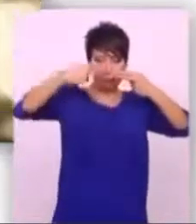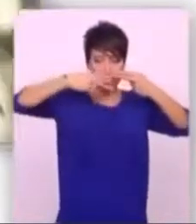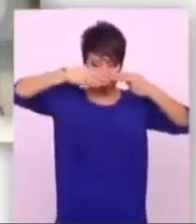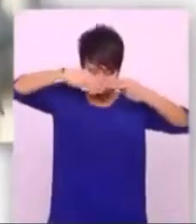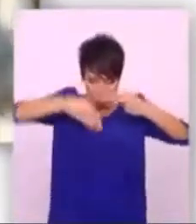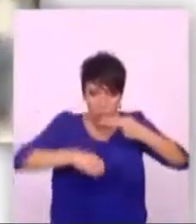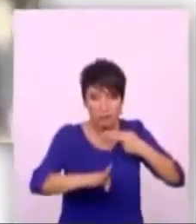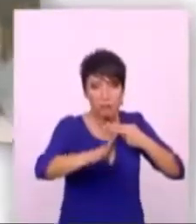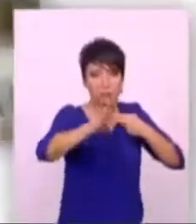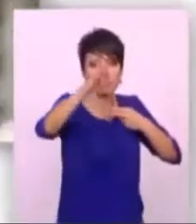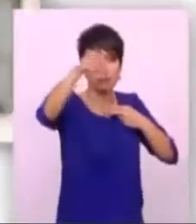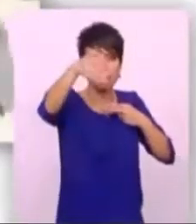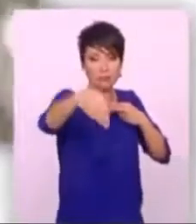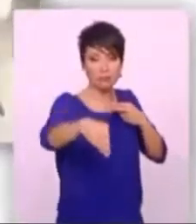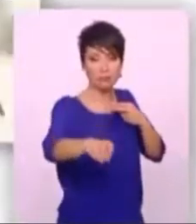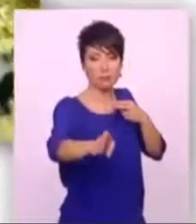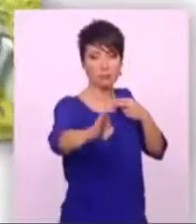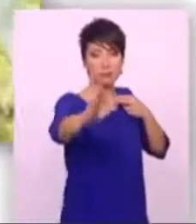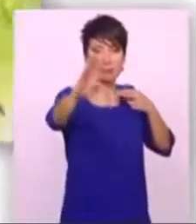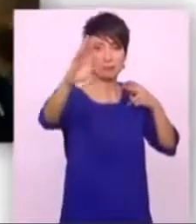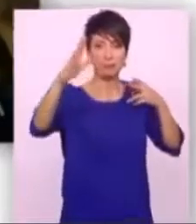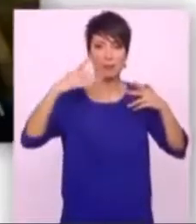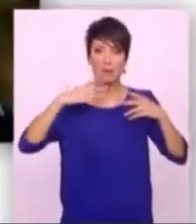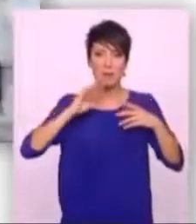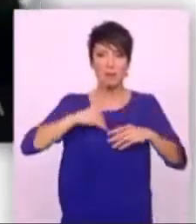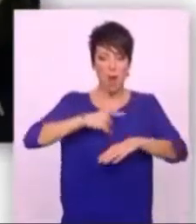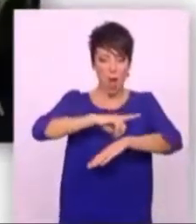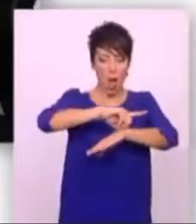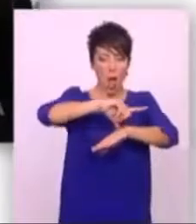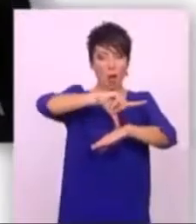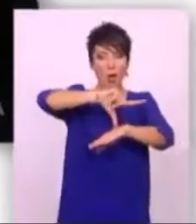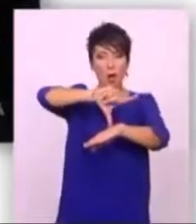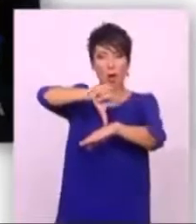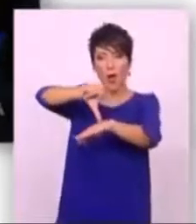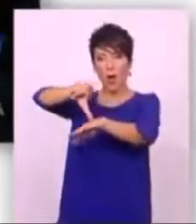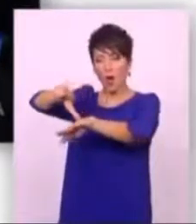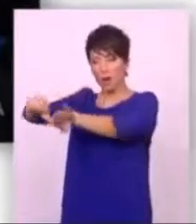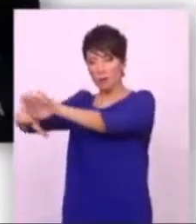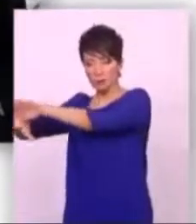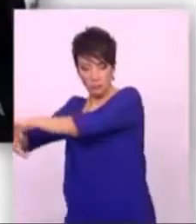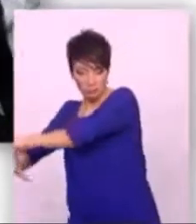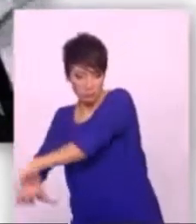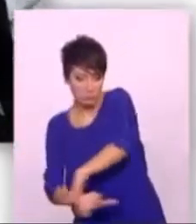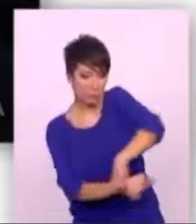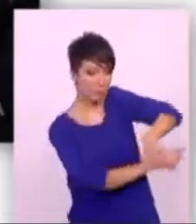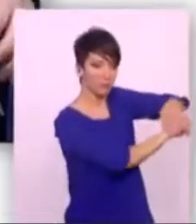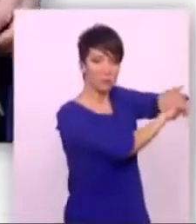Από το 2010, το Σεπτέμβριο, υπάρχουν ακόμα πλήρωτοι υπάλληλοι.